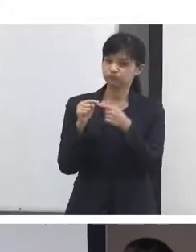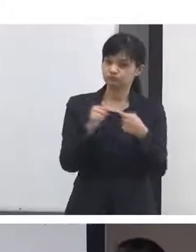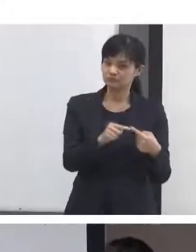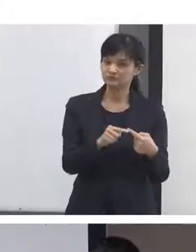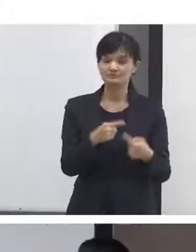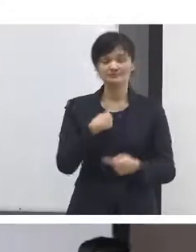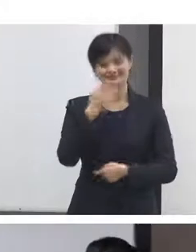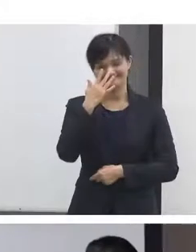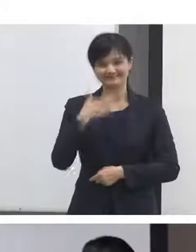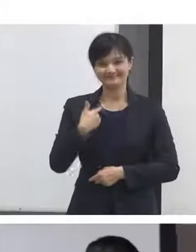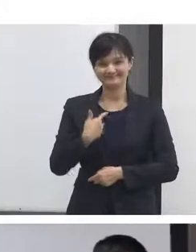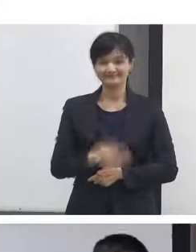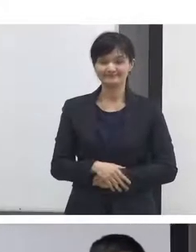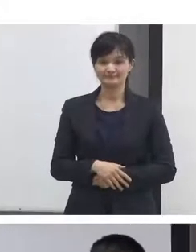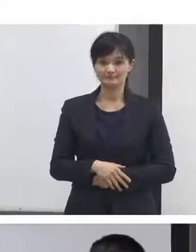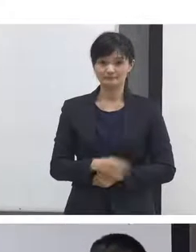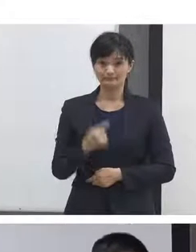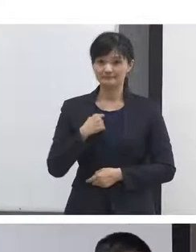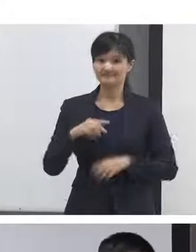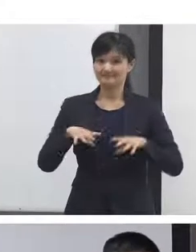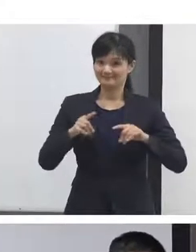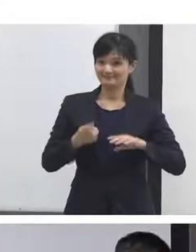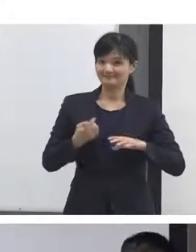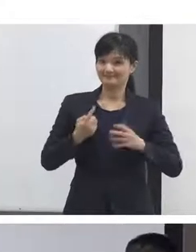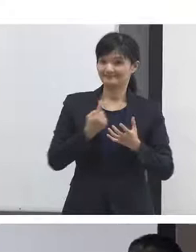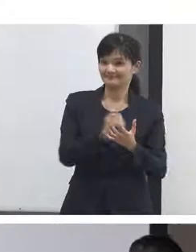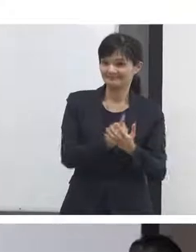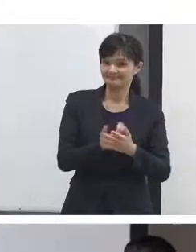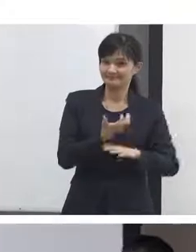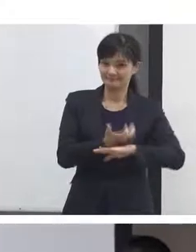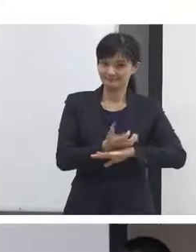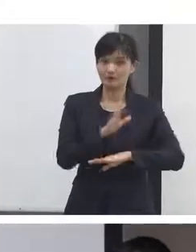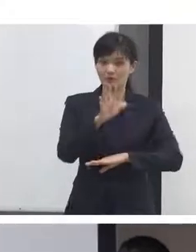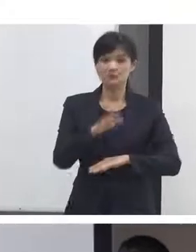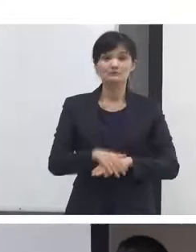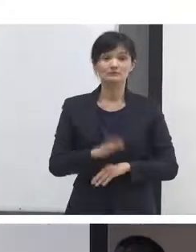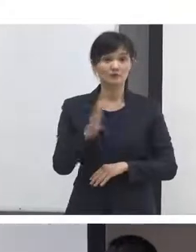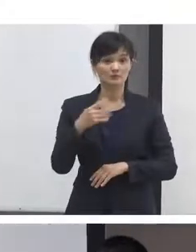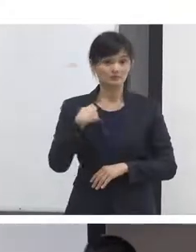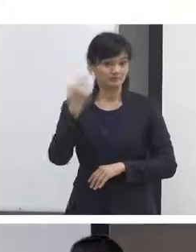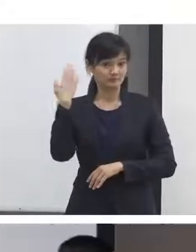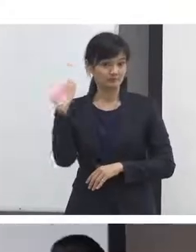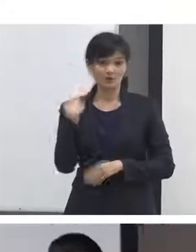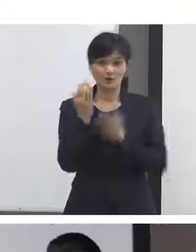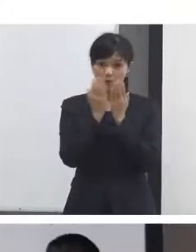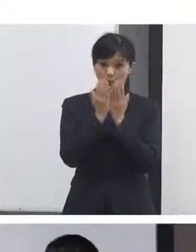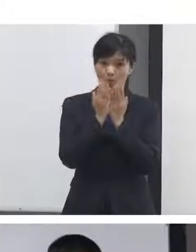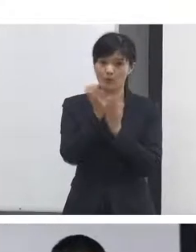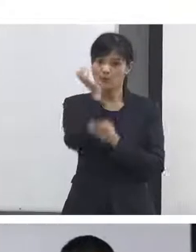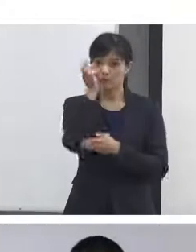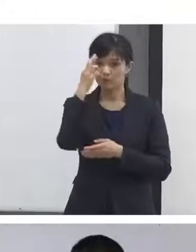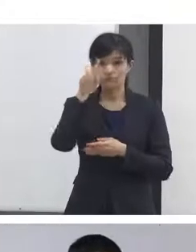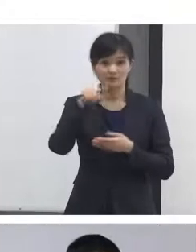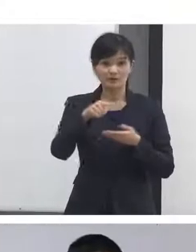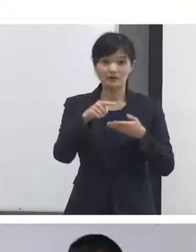个。有贡献到 G0V 社群的专案，这是我那时候在写硕士论文的时候，也是出于一个私心，